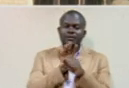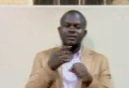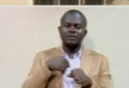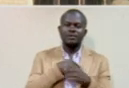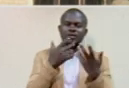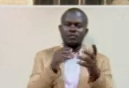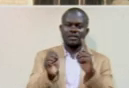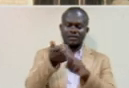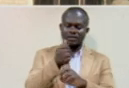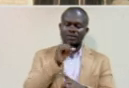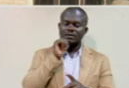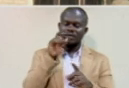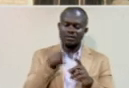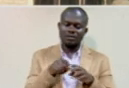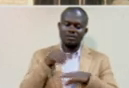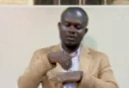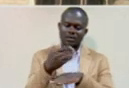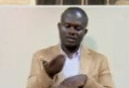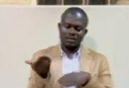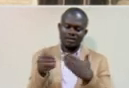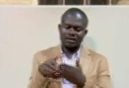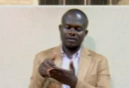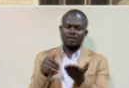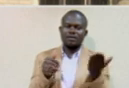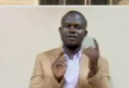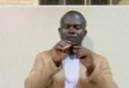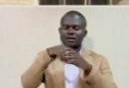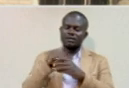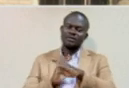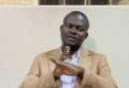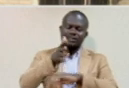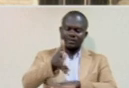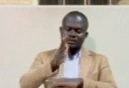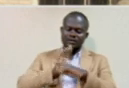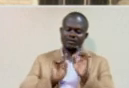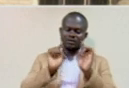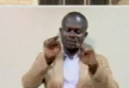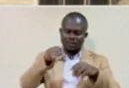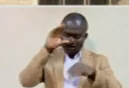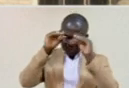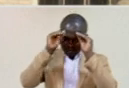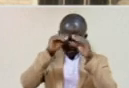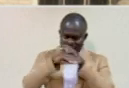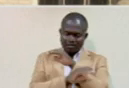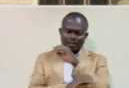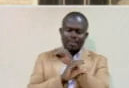kugeraho, badakwiriye kohereza abana babo ngo bambuke umupaka bajye kwiga mu